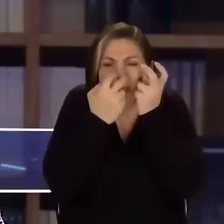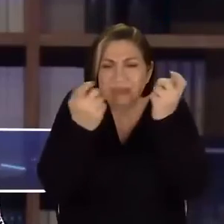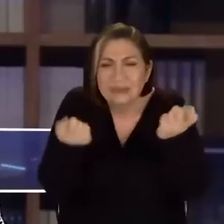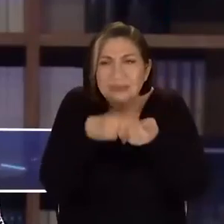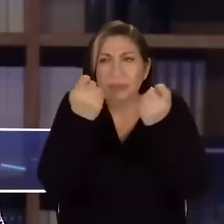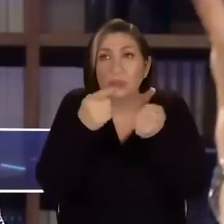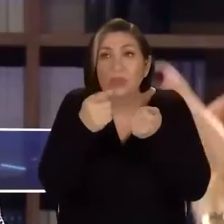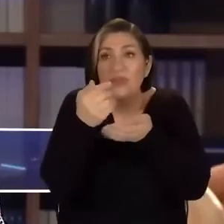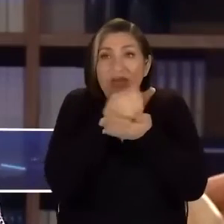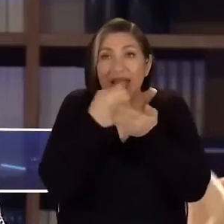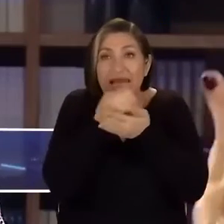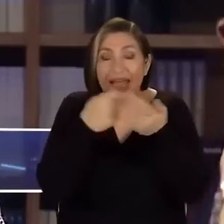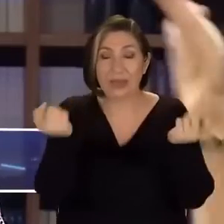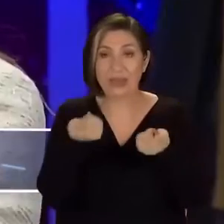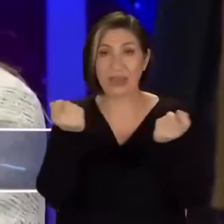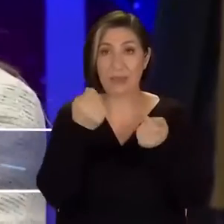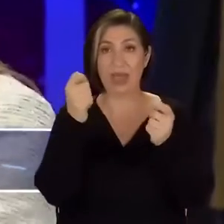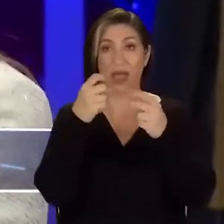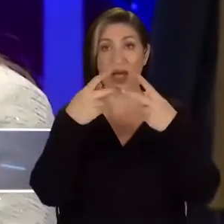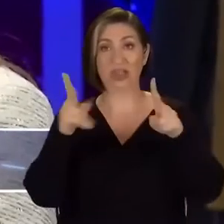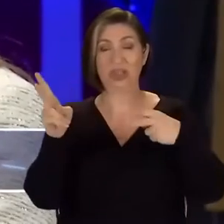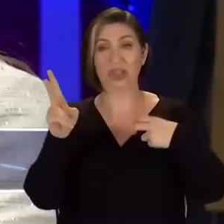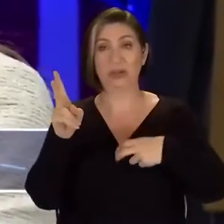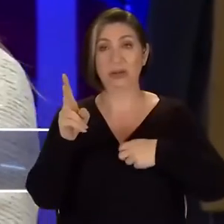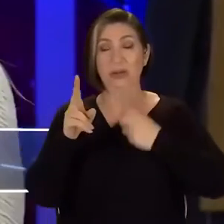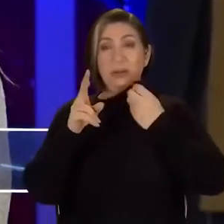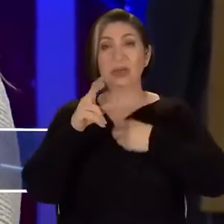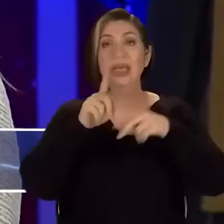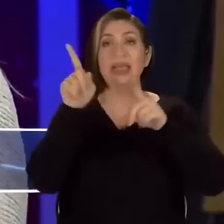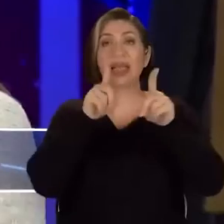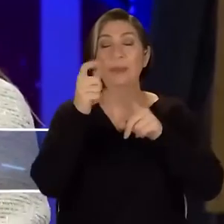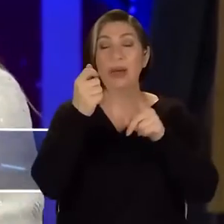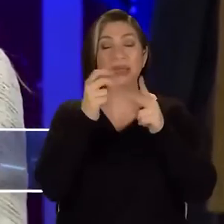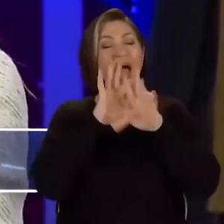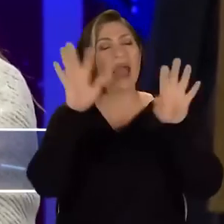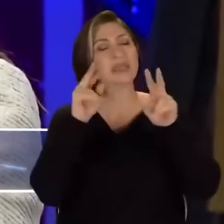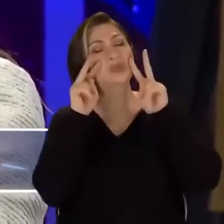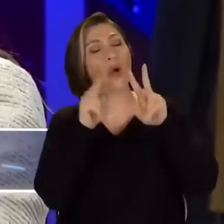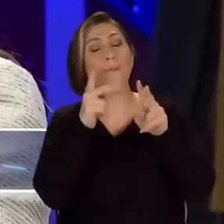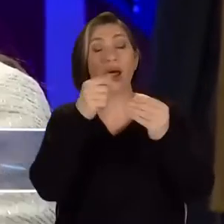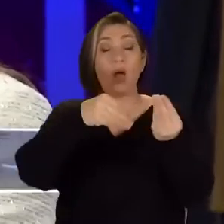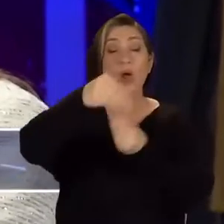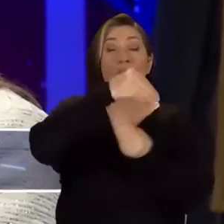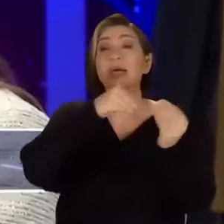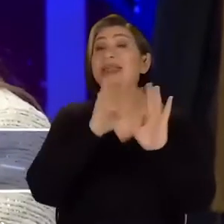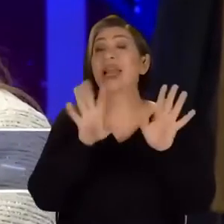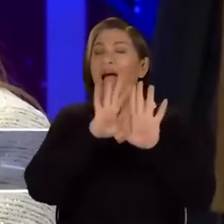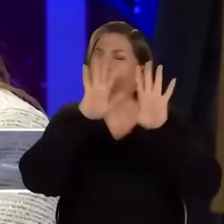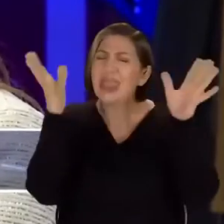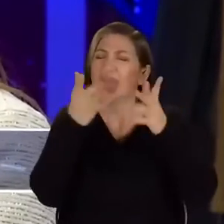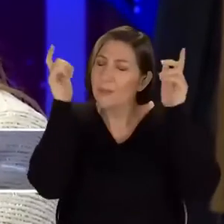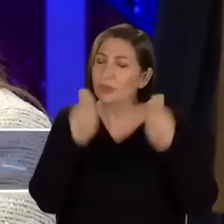özellikle veriyi işleme imkanı olan açık, hani diyoruz ya blockchain açık, herkes görüyor. Sadece para hareketini görmüyorsunuz. Her